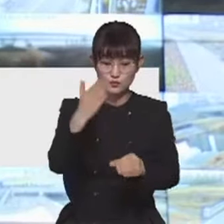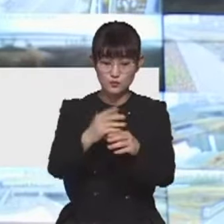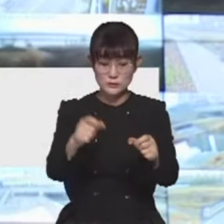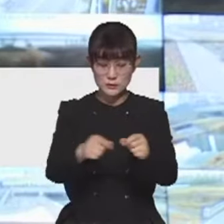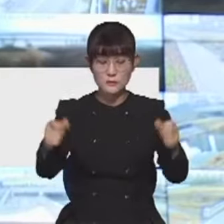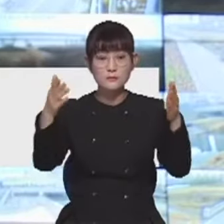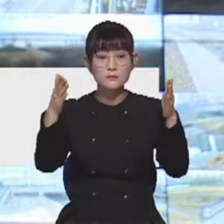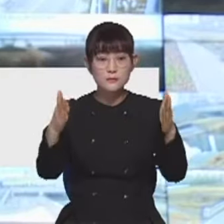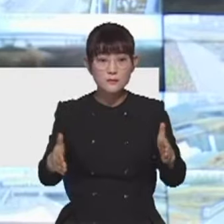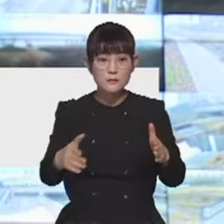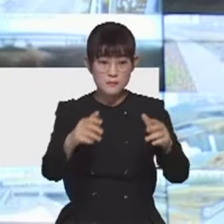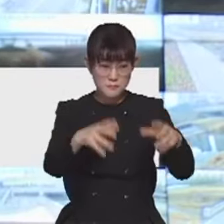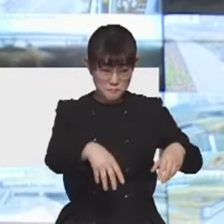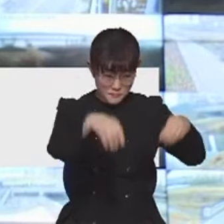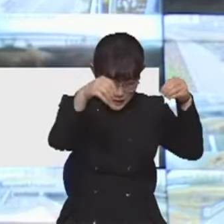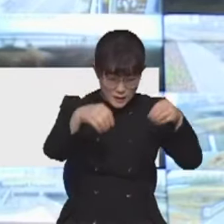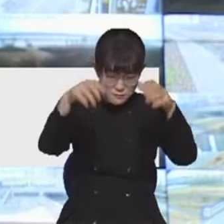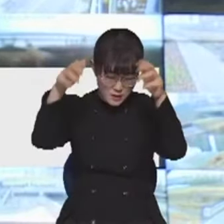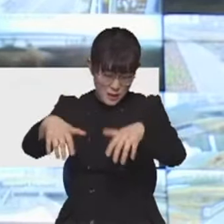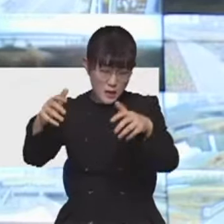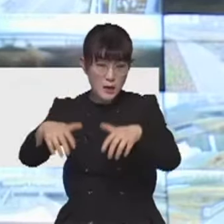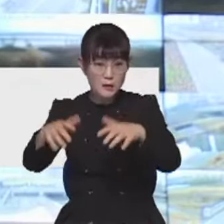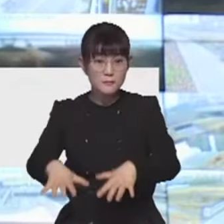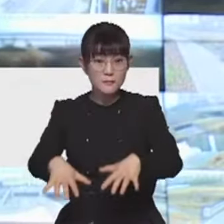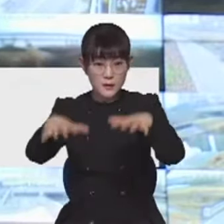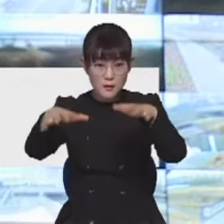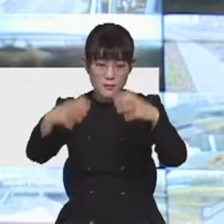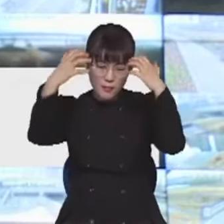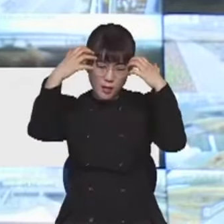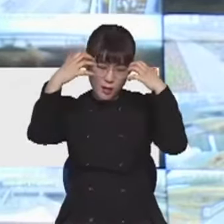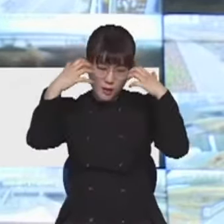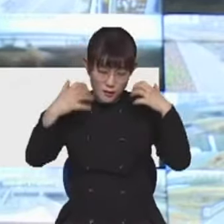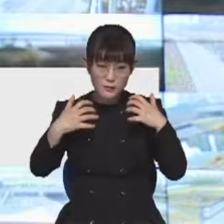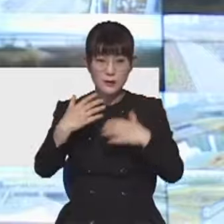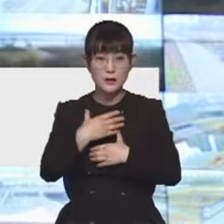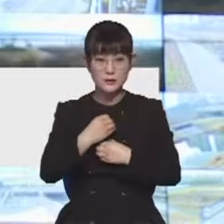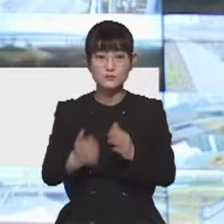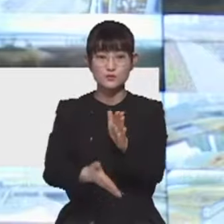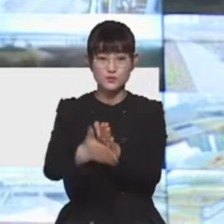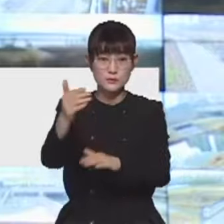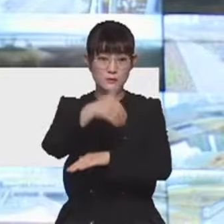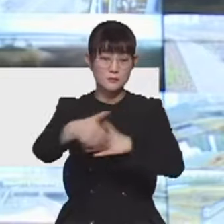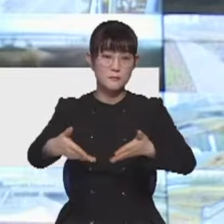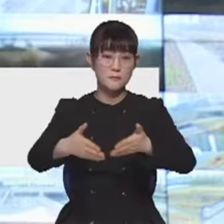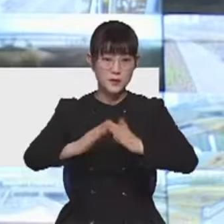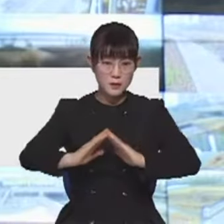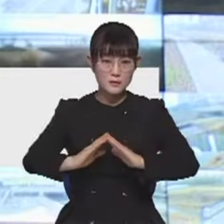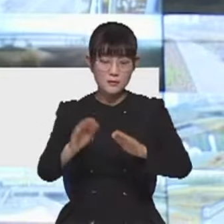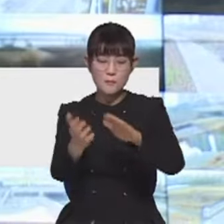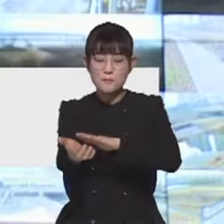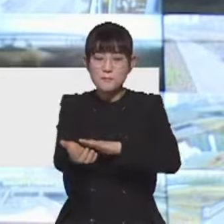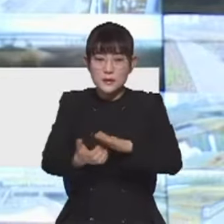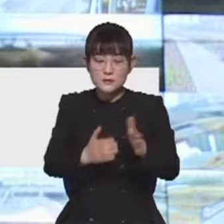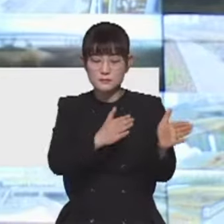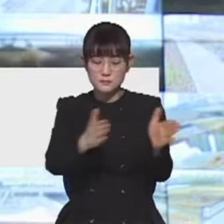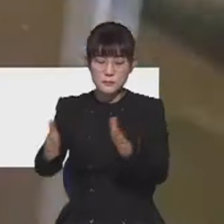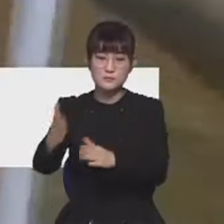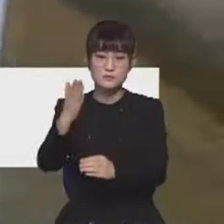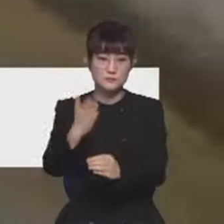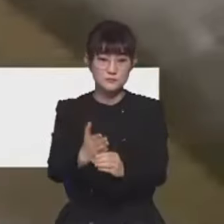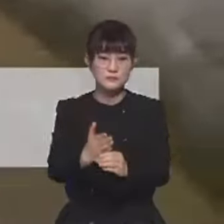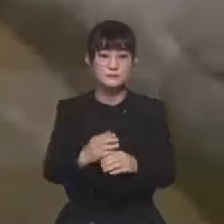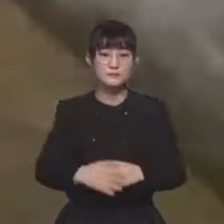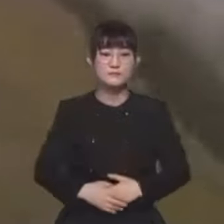중장기적으로는 감음 홍수 폭염에 대한 안심도시 실행 계획을 수립하여 선제적으로 대비하고